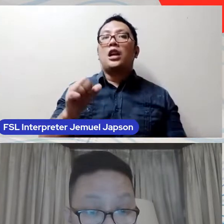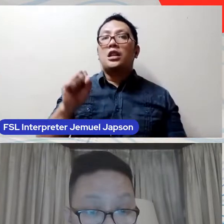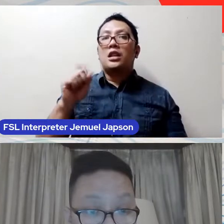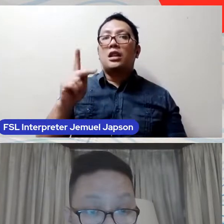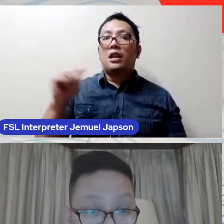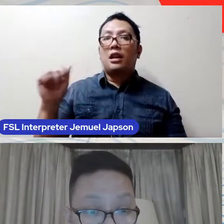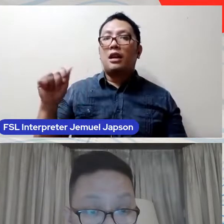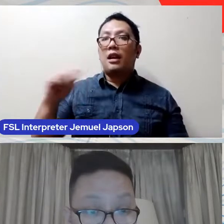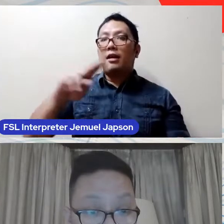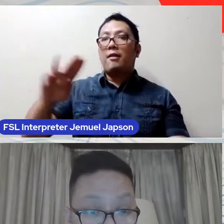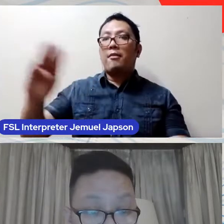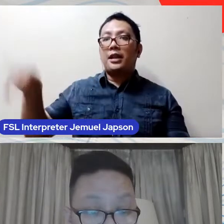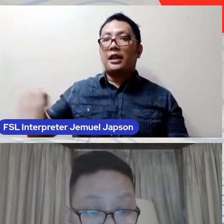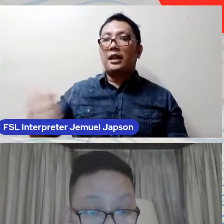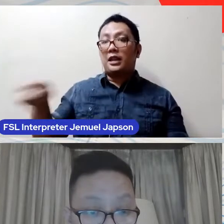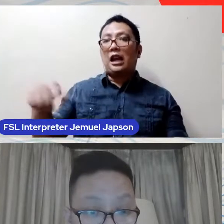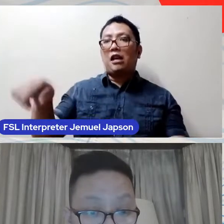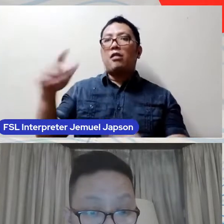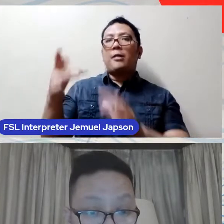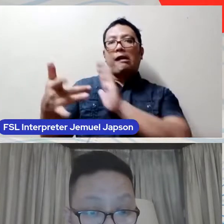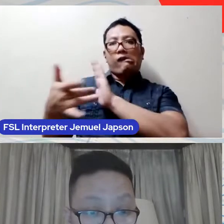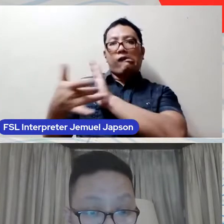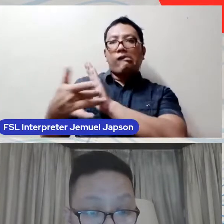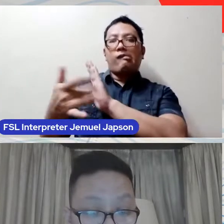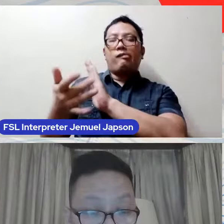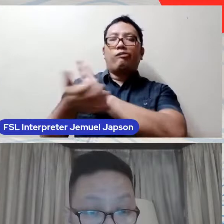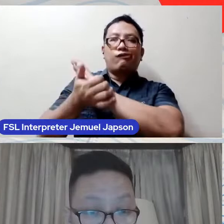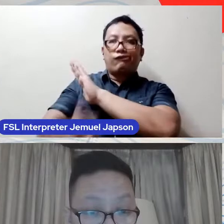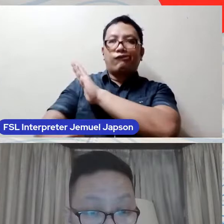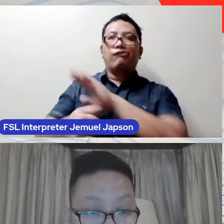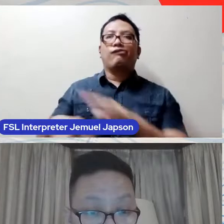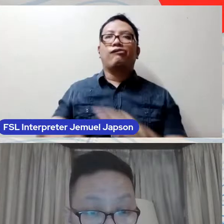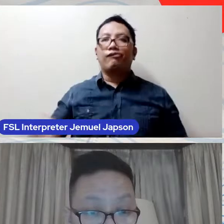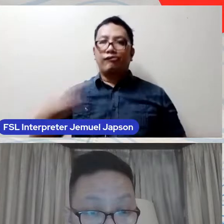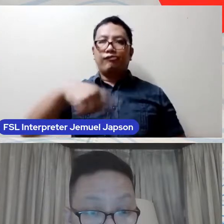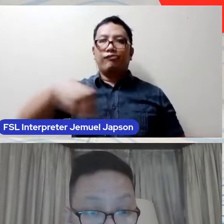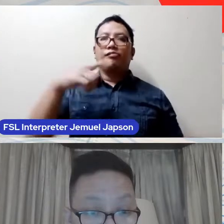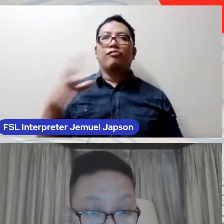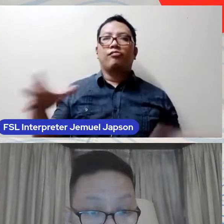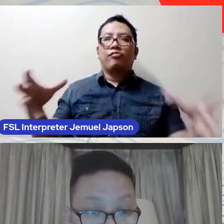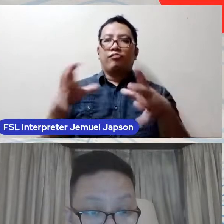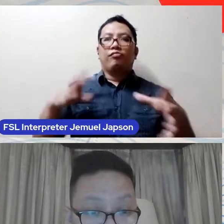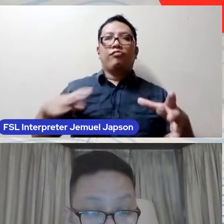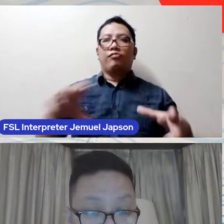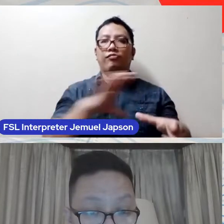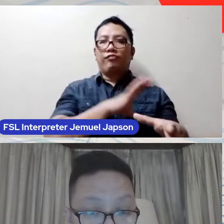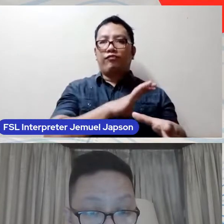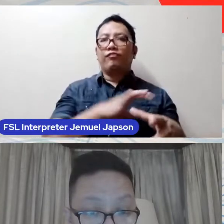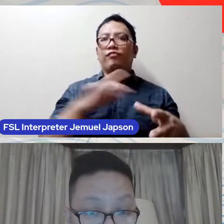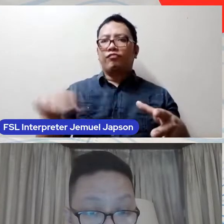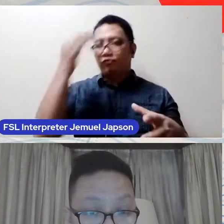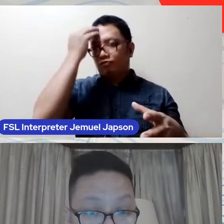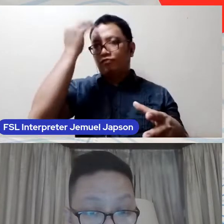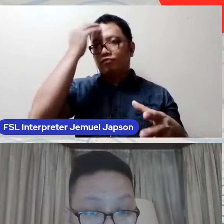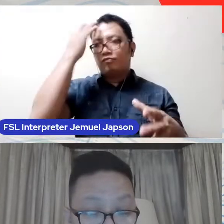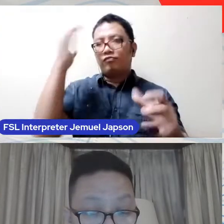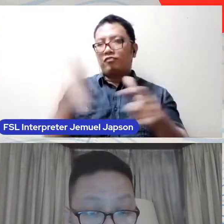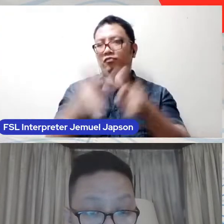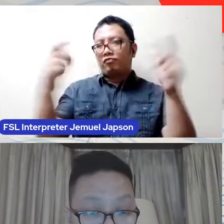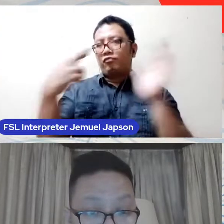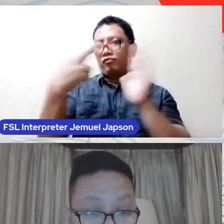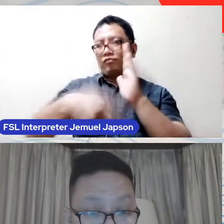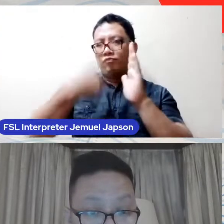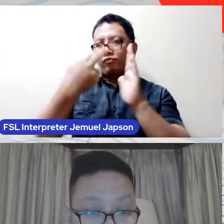tech experts. So yan po yung Random Manual Audit Committee. So makikita niyo po na malaki ang role ng mga